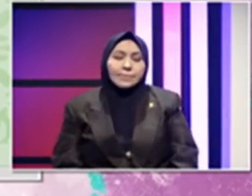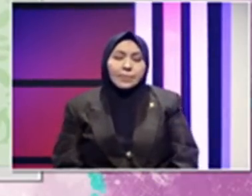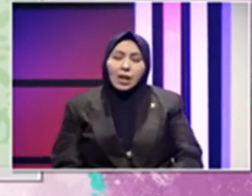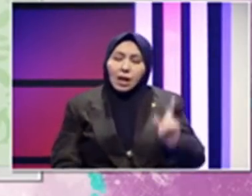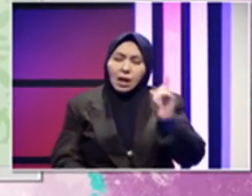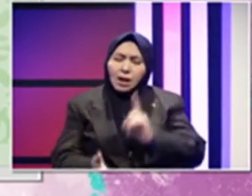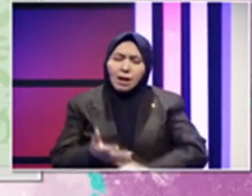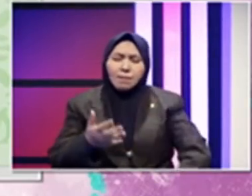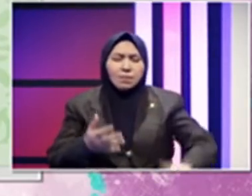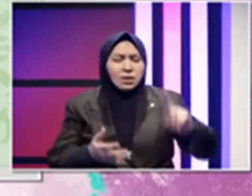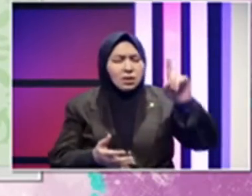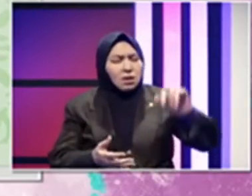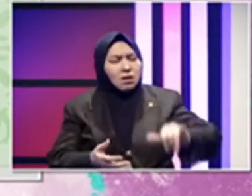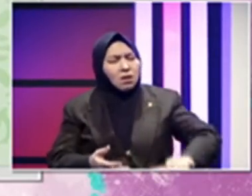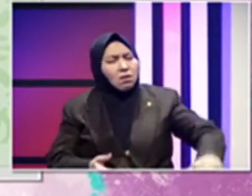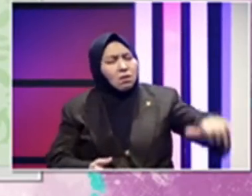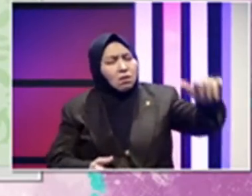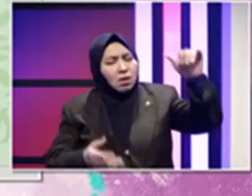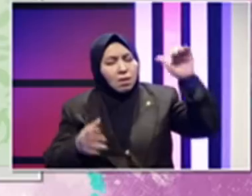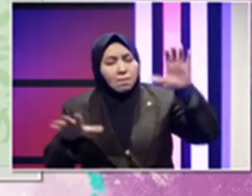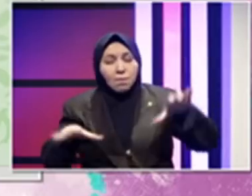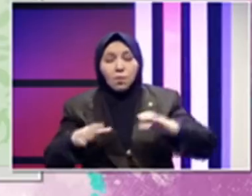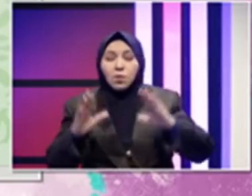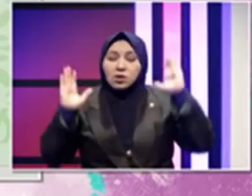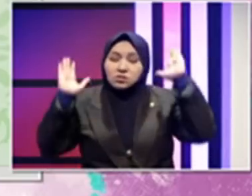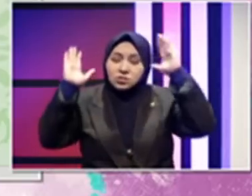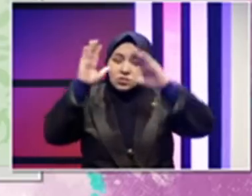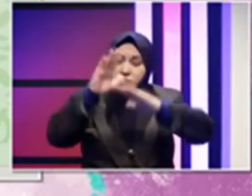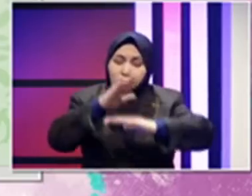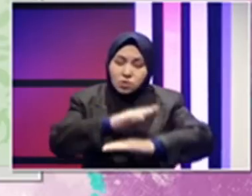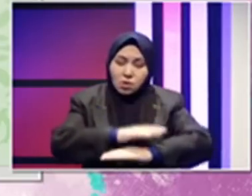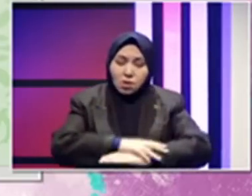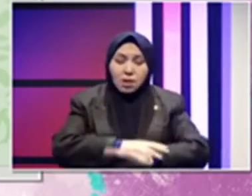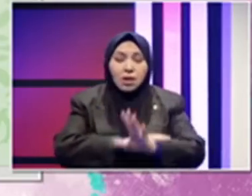wa aqamus salata wa